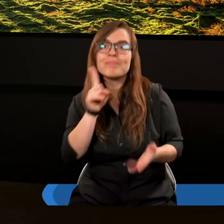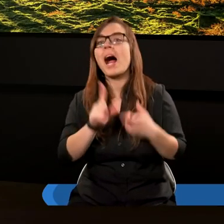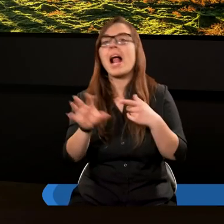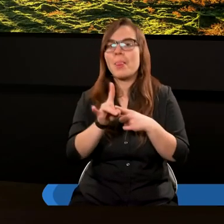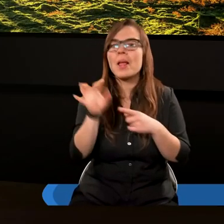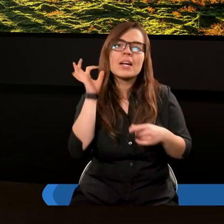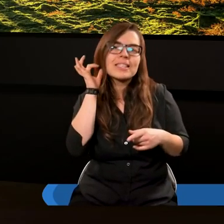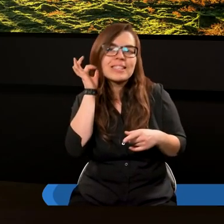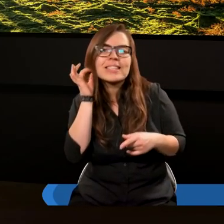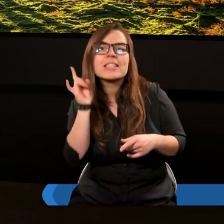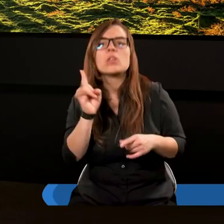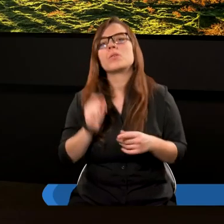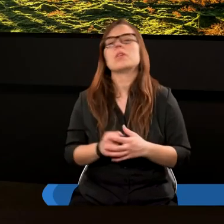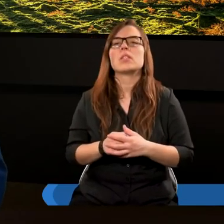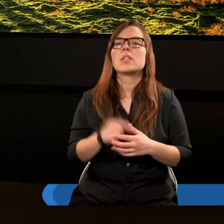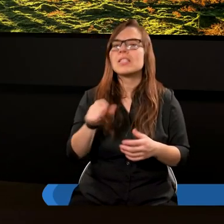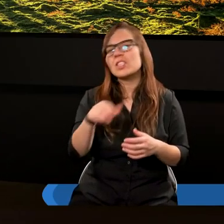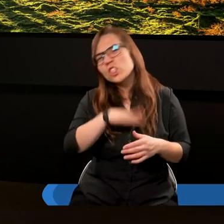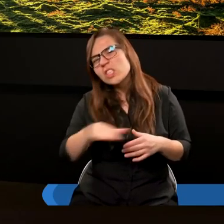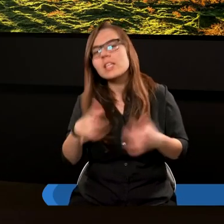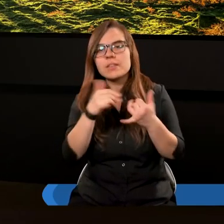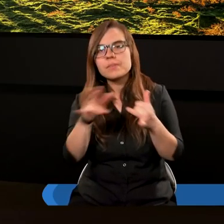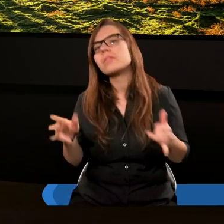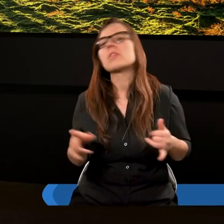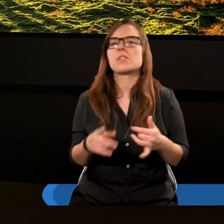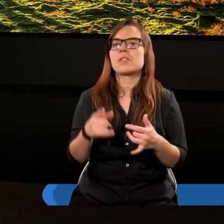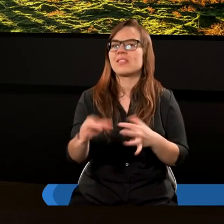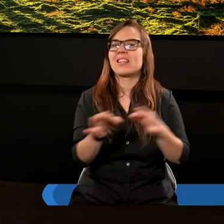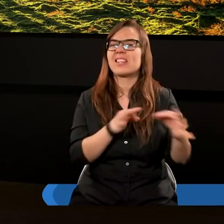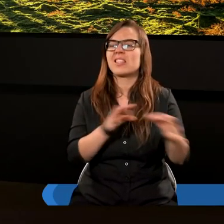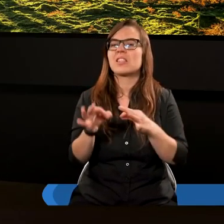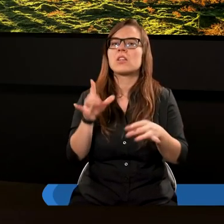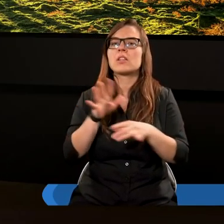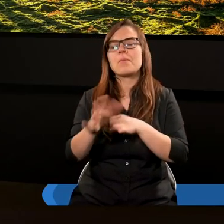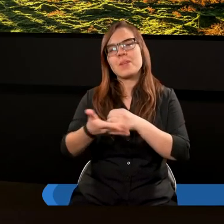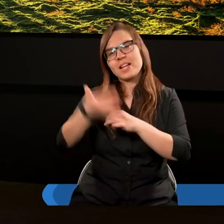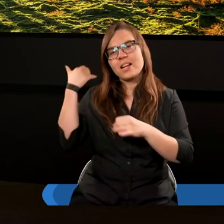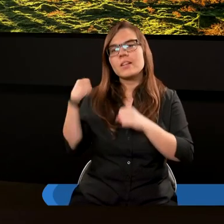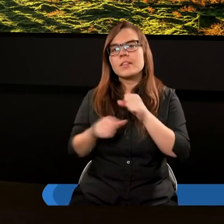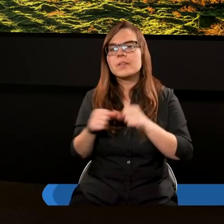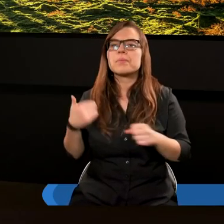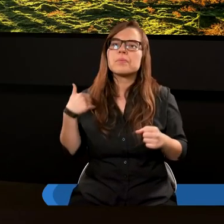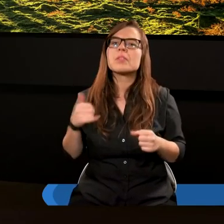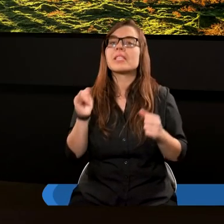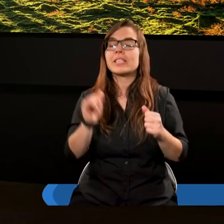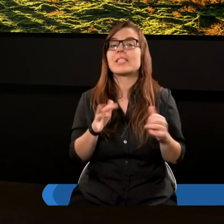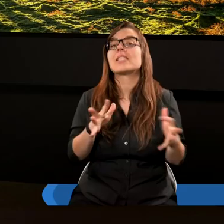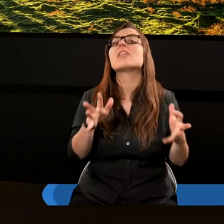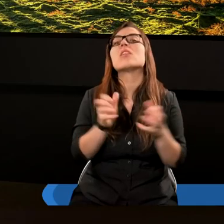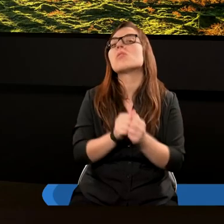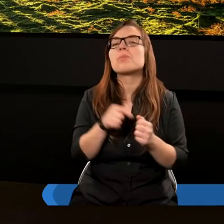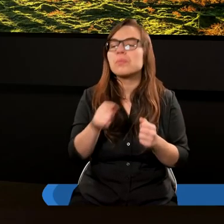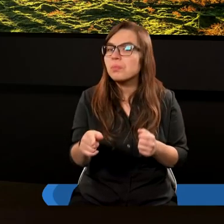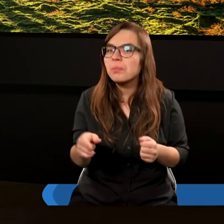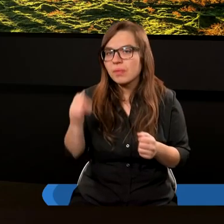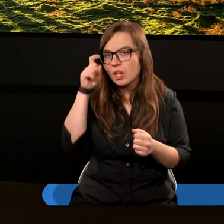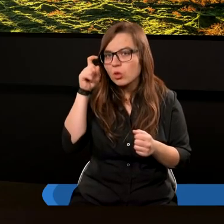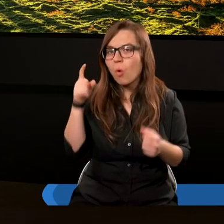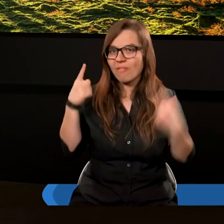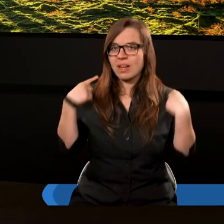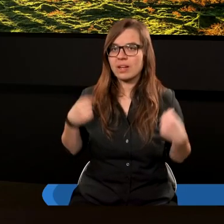kobiety, starców i dzieci. Albo historia, chyba 15 rozdział Księgi Liczb, jak złapali człowieka, który